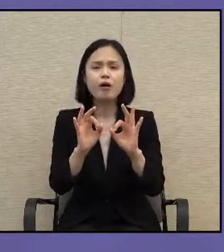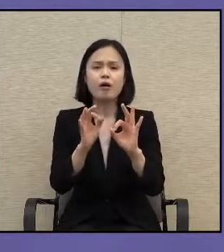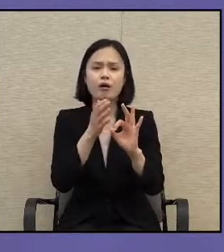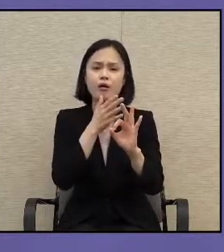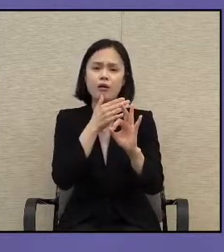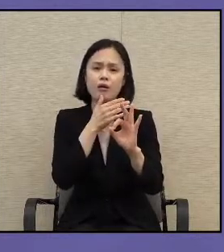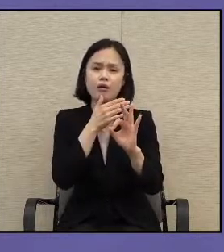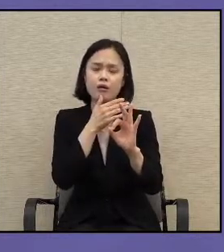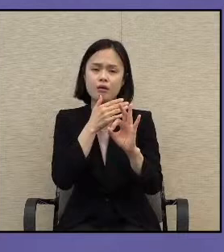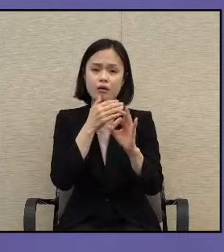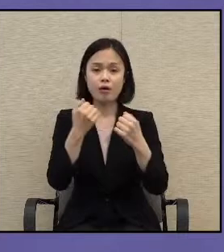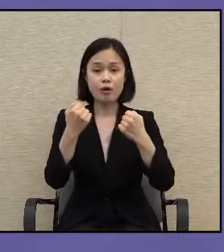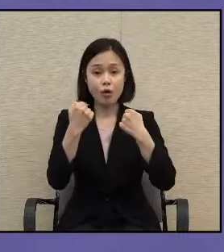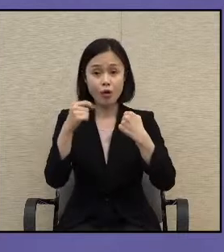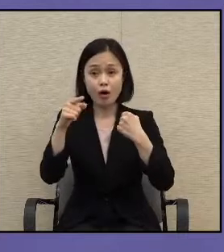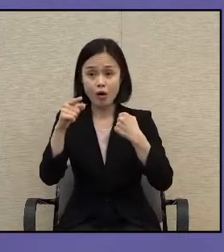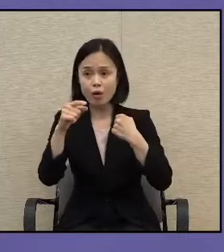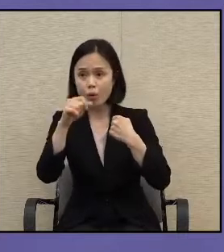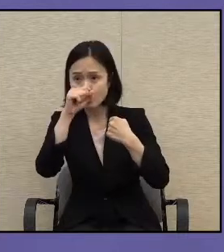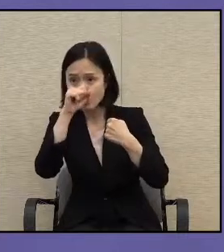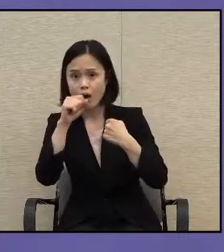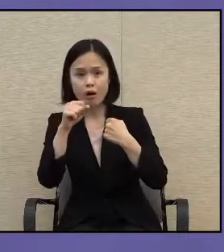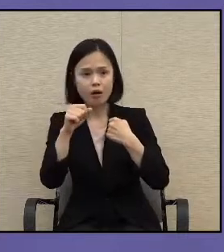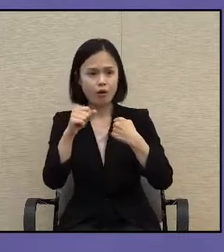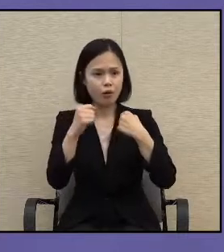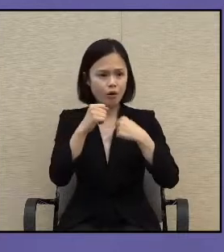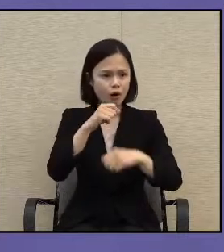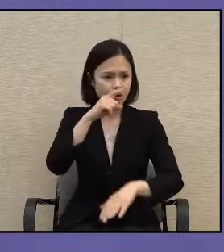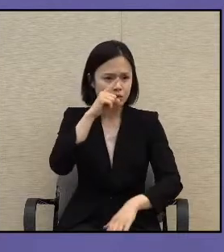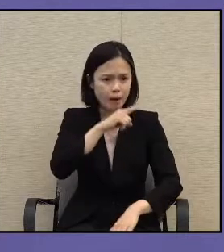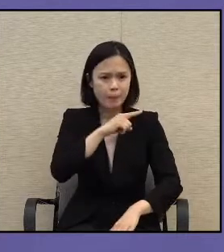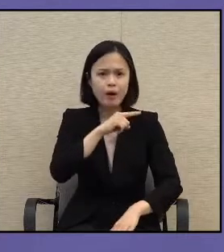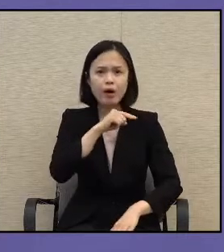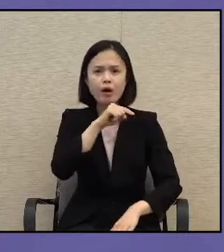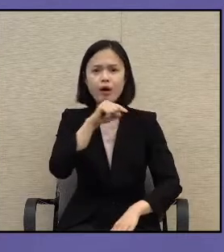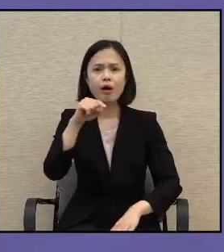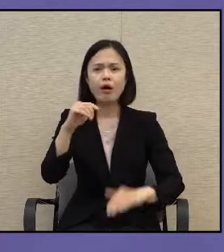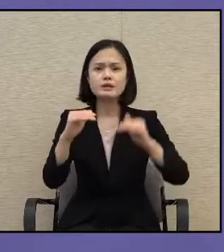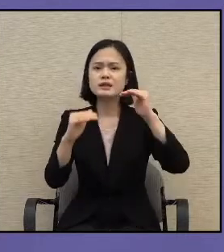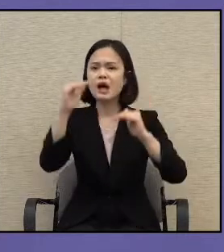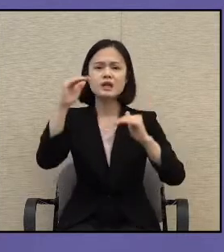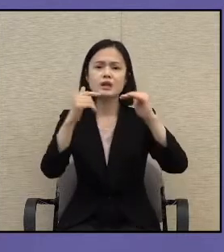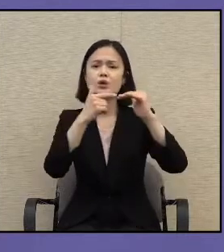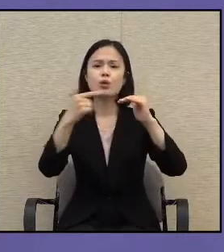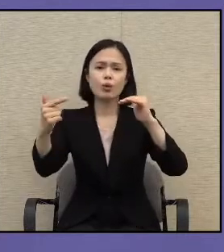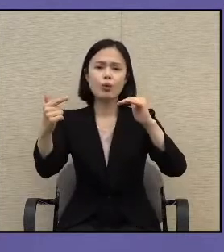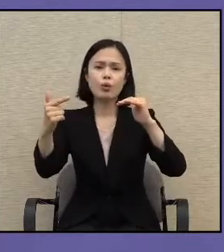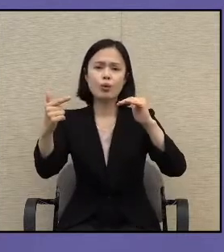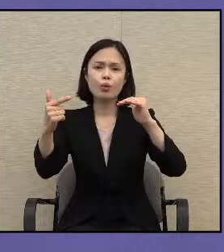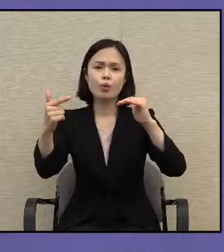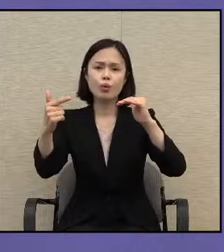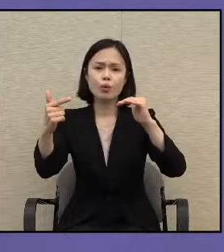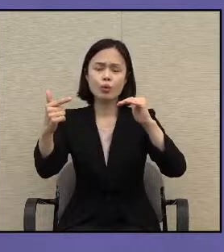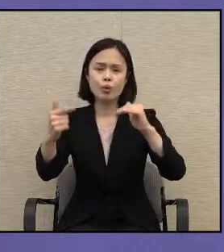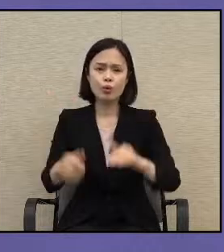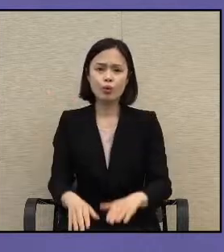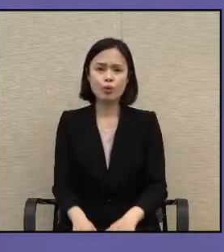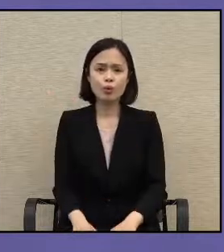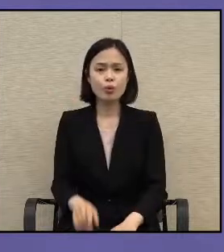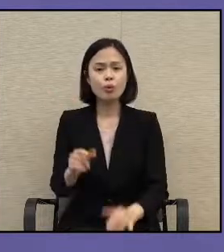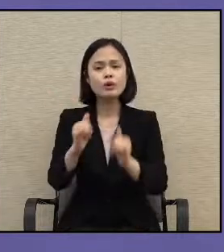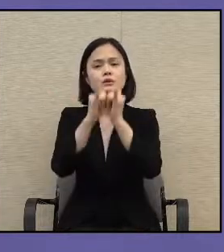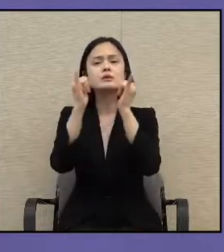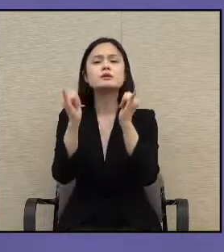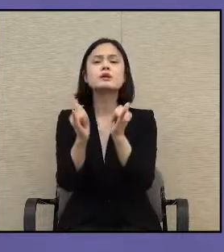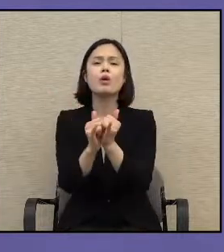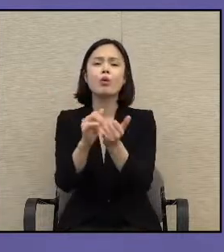같으면은 이제 에피소딕한 우울보다는 리커런스 하거나 퍼시스턴스 하거나 한